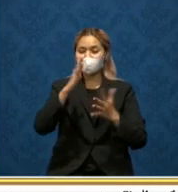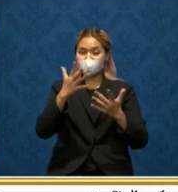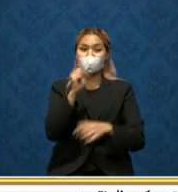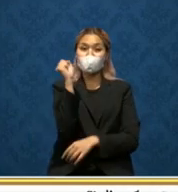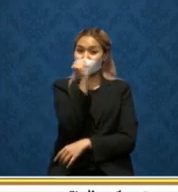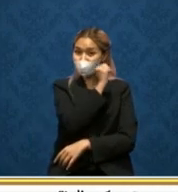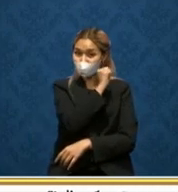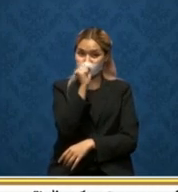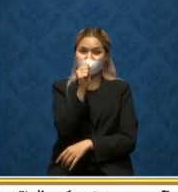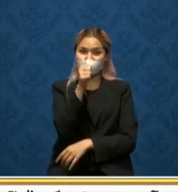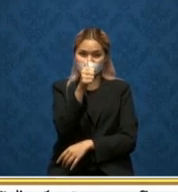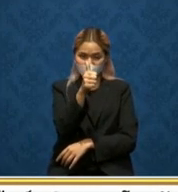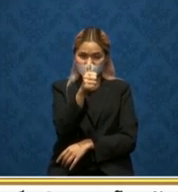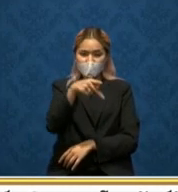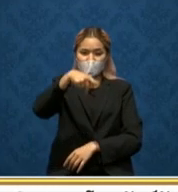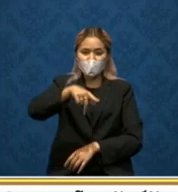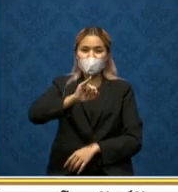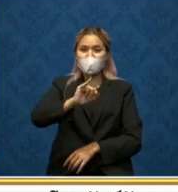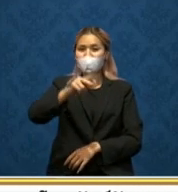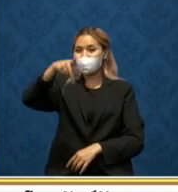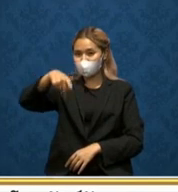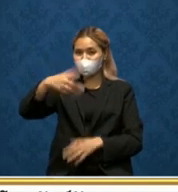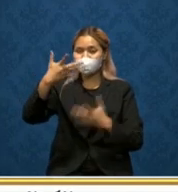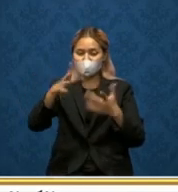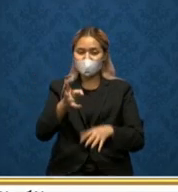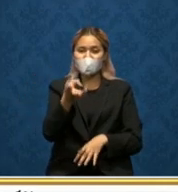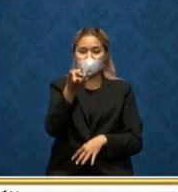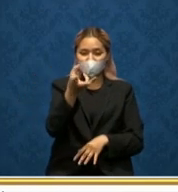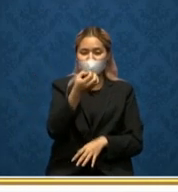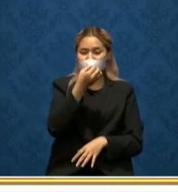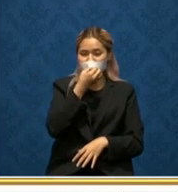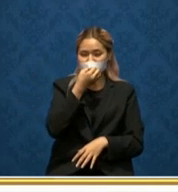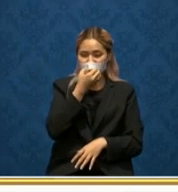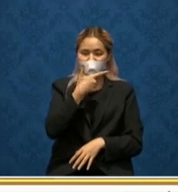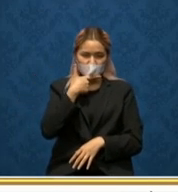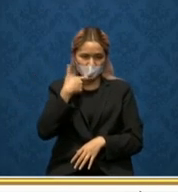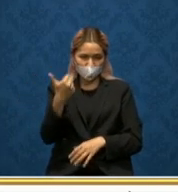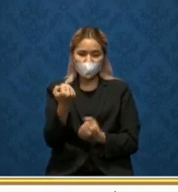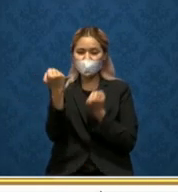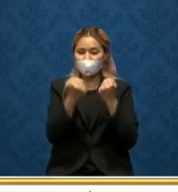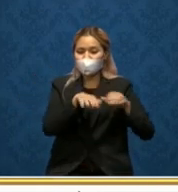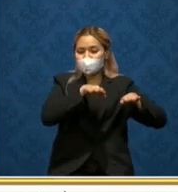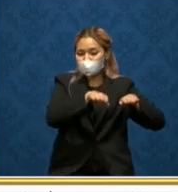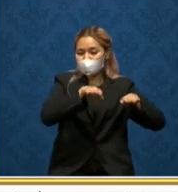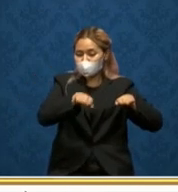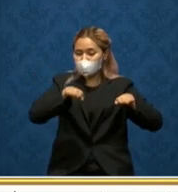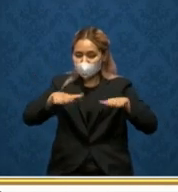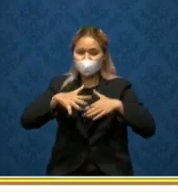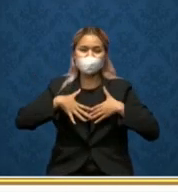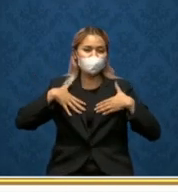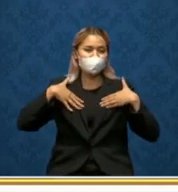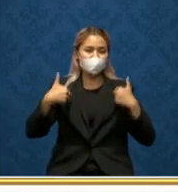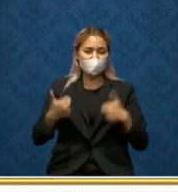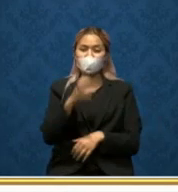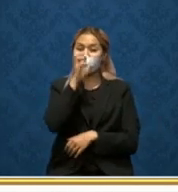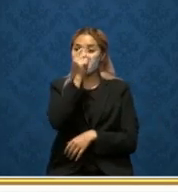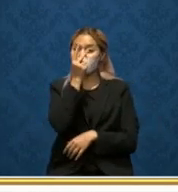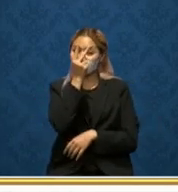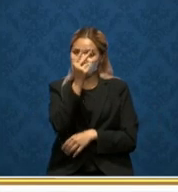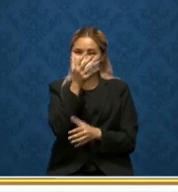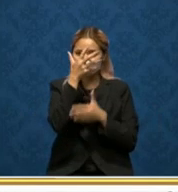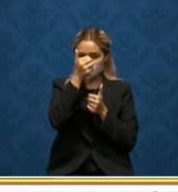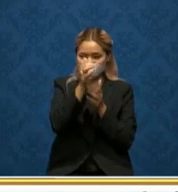VIPครับเพลงดีดนตรีเพราะอาหารอร่อยที่จอดรถสะดวกก็ลองไปลองไปดูครับท่านประธานน่าสน